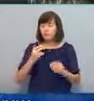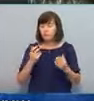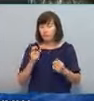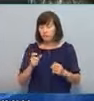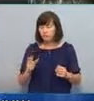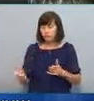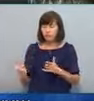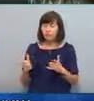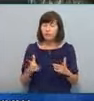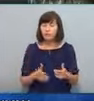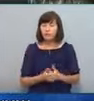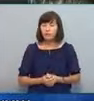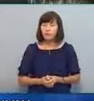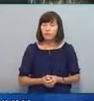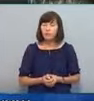кісілер жасады.